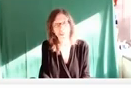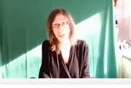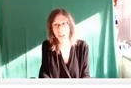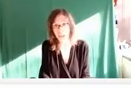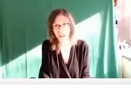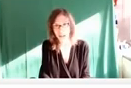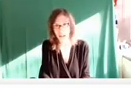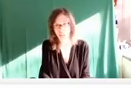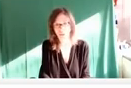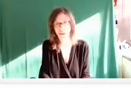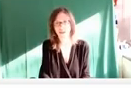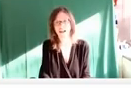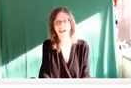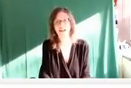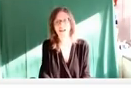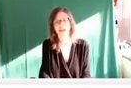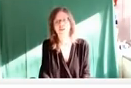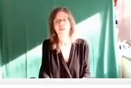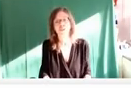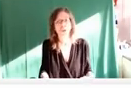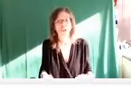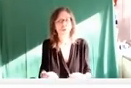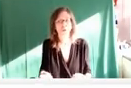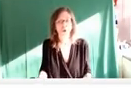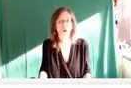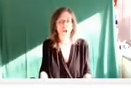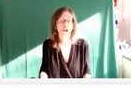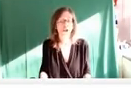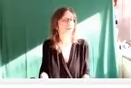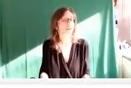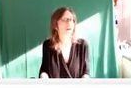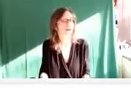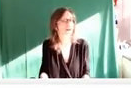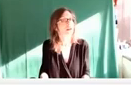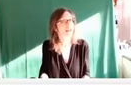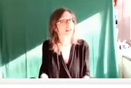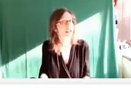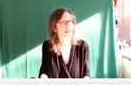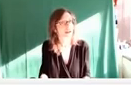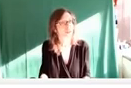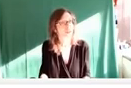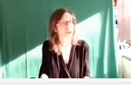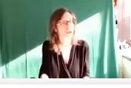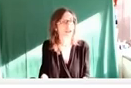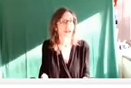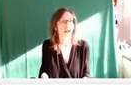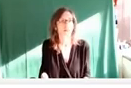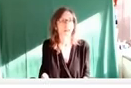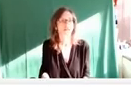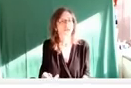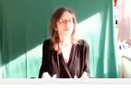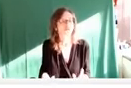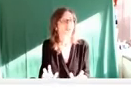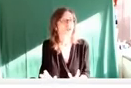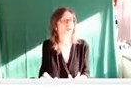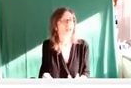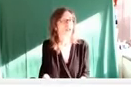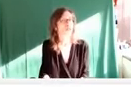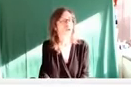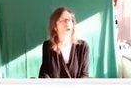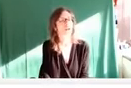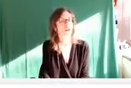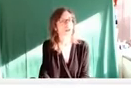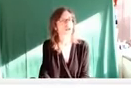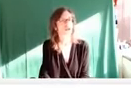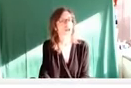de remise en question du processus de recherche en qualitatif aussi. Mais je vous dirais que